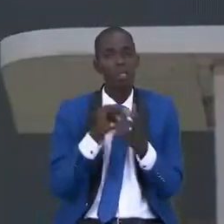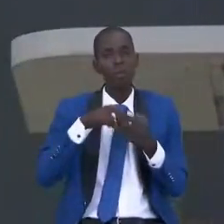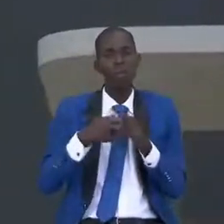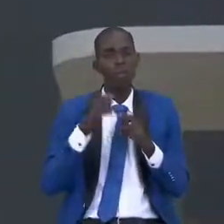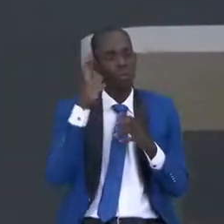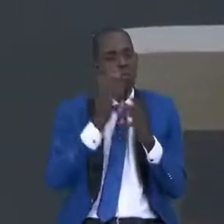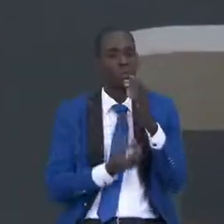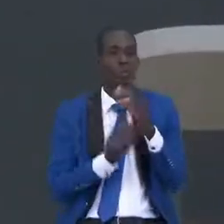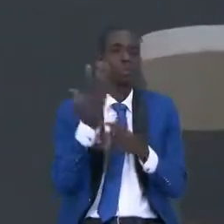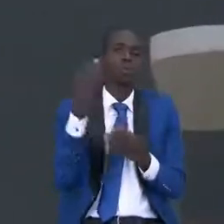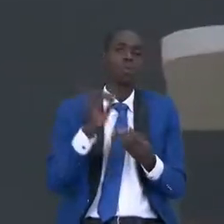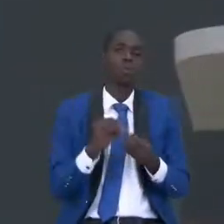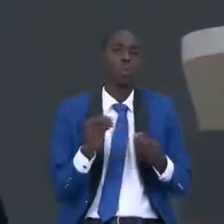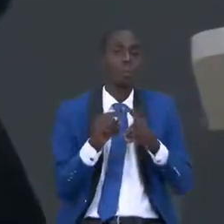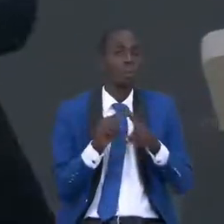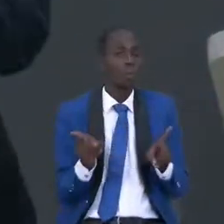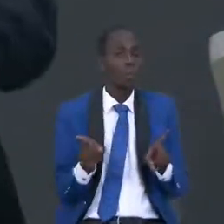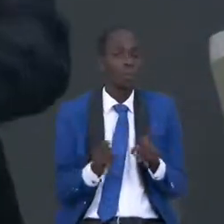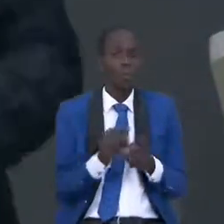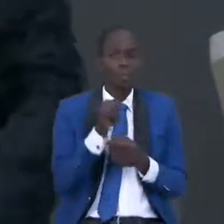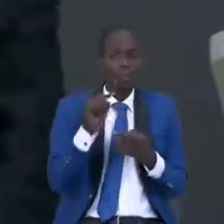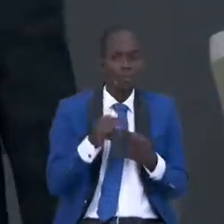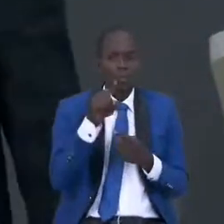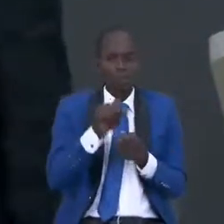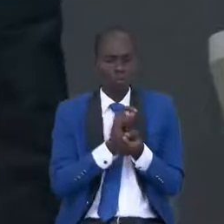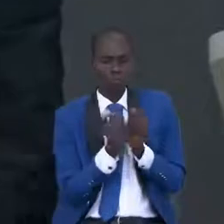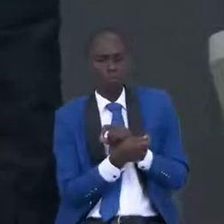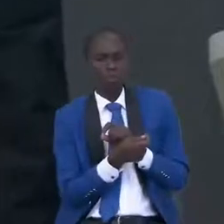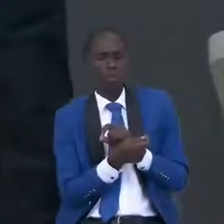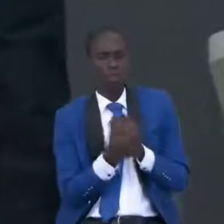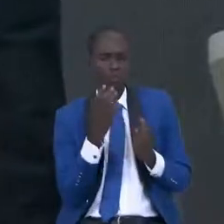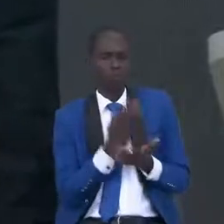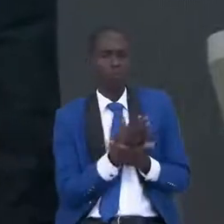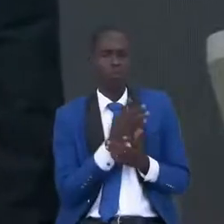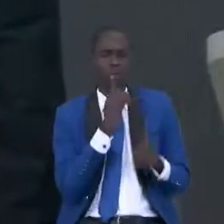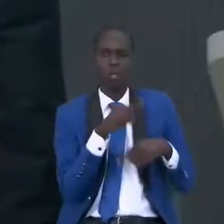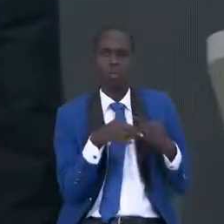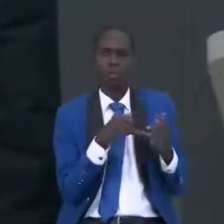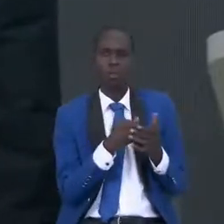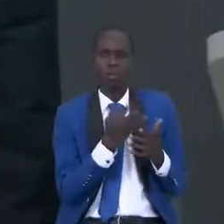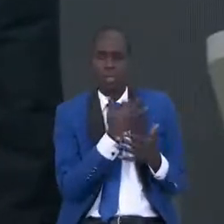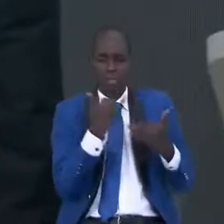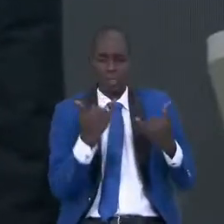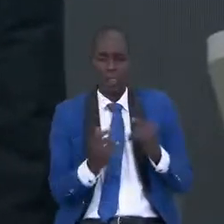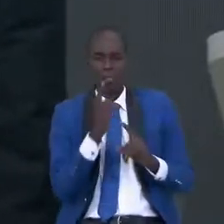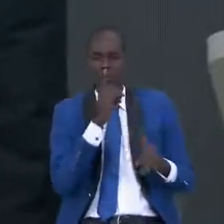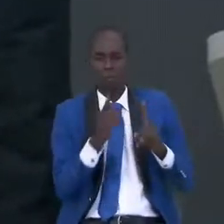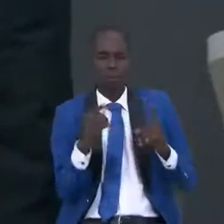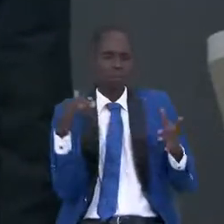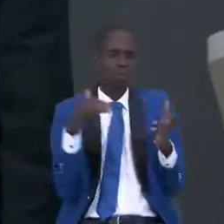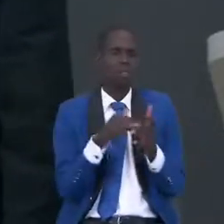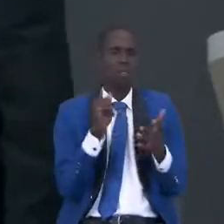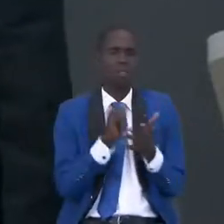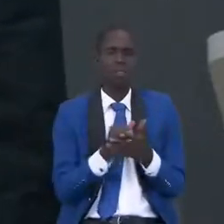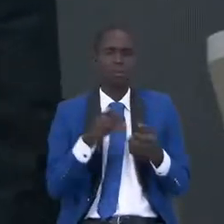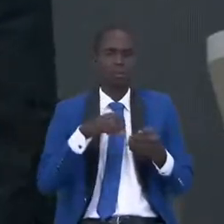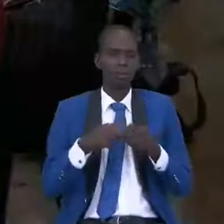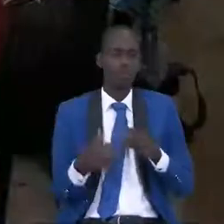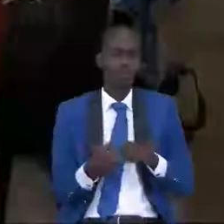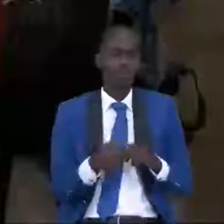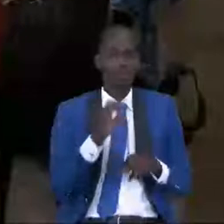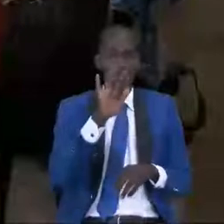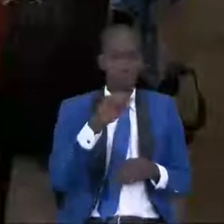de l'ampleur. Mais quand tu changes et tu reviens et tu dis montagne, ça, je parlais de toi, mais je vais te parler